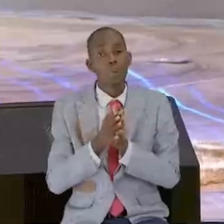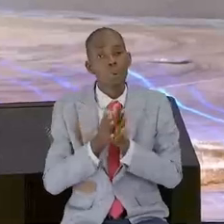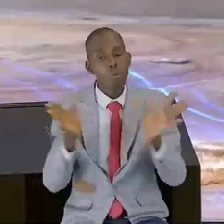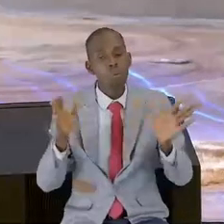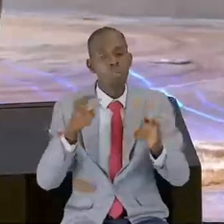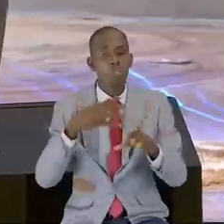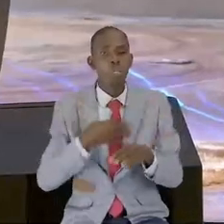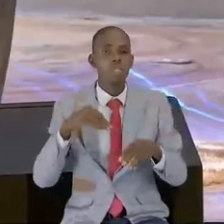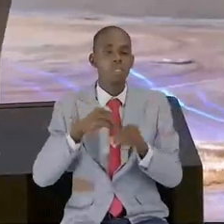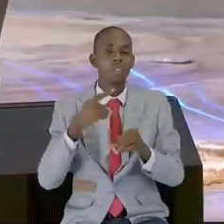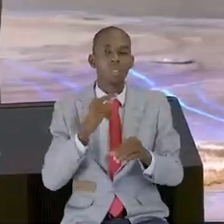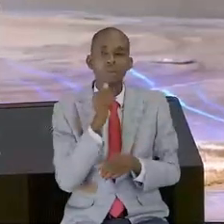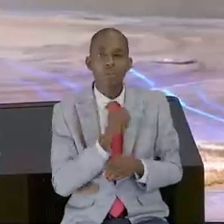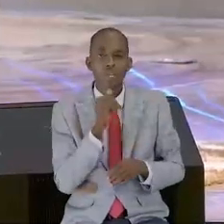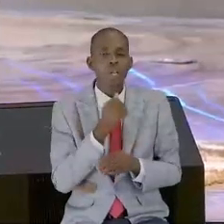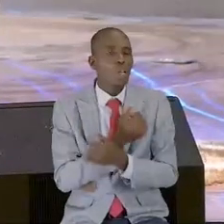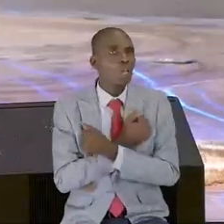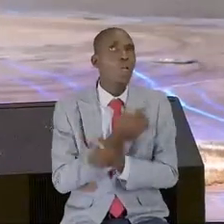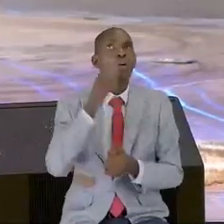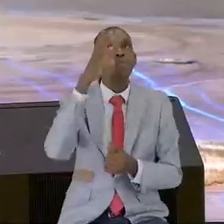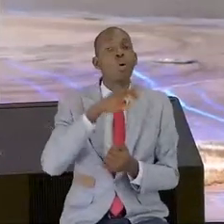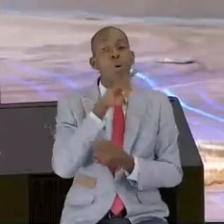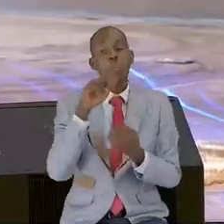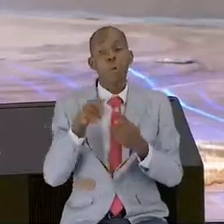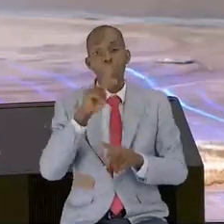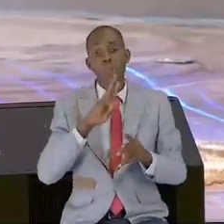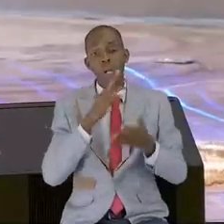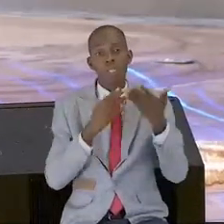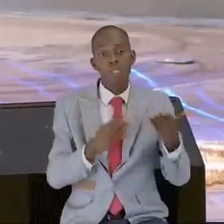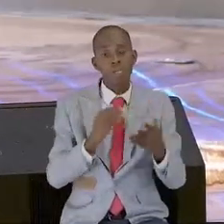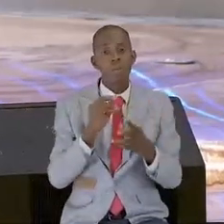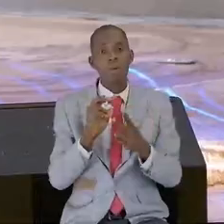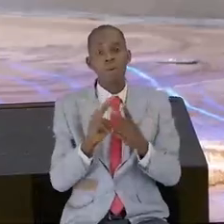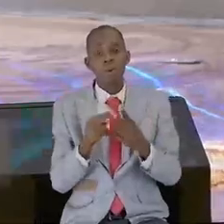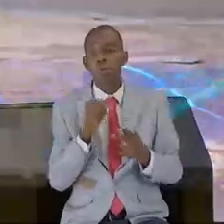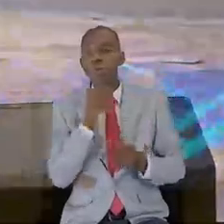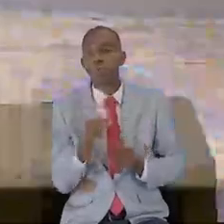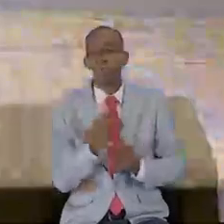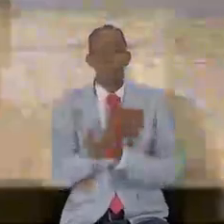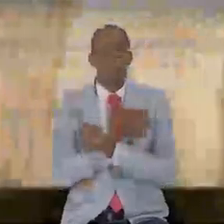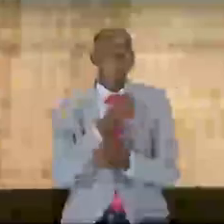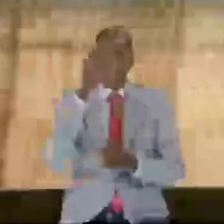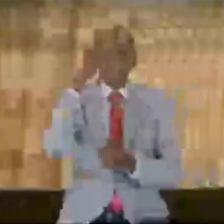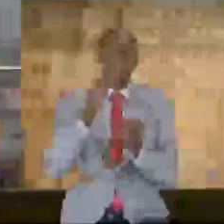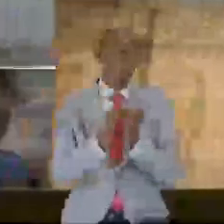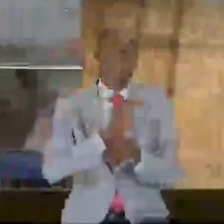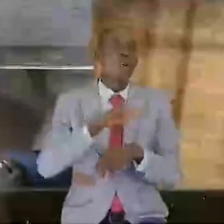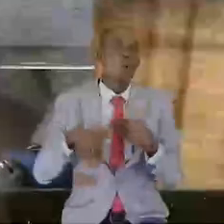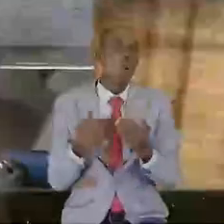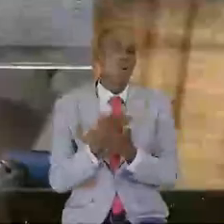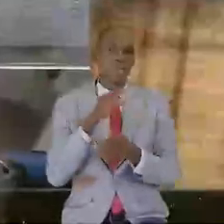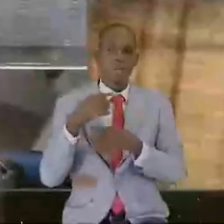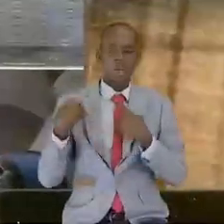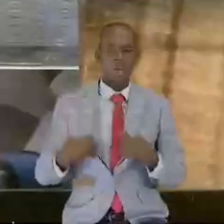privé. Vous allez l'aimer quand les gens sont là, quand les gens ne sont pas là. Vous allez l'aimer de tout votre cœur. Et c'est une joie